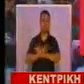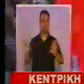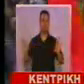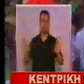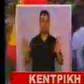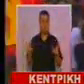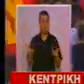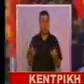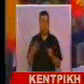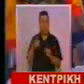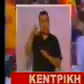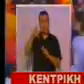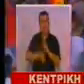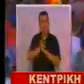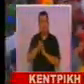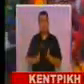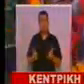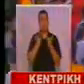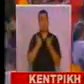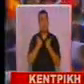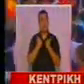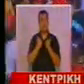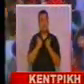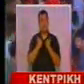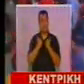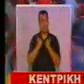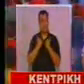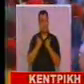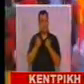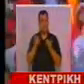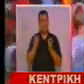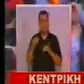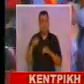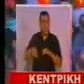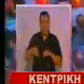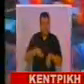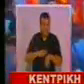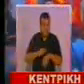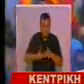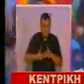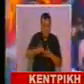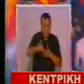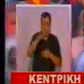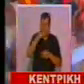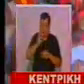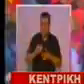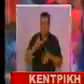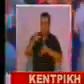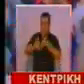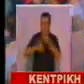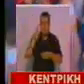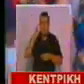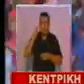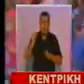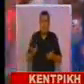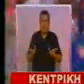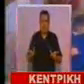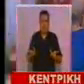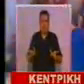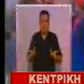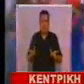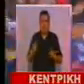υπάρχει βαθιά κρίση και αβέβαιες, εντελώς αβέβαιες, αντικειμενικά εξελίξεις. Και